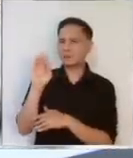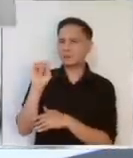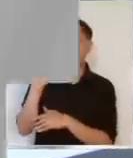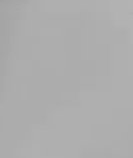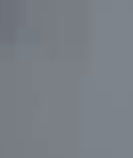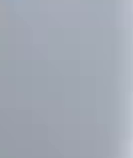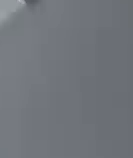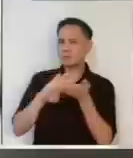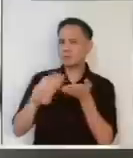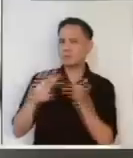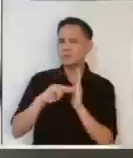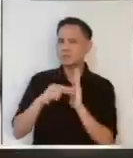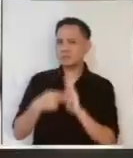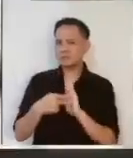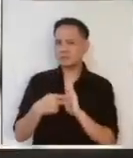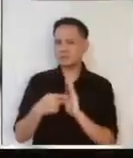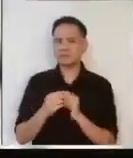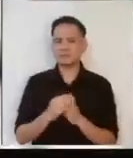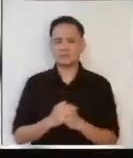Mayrina.